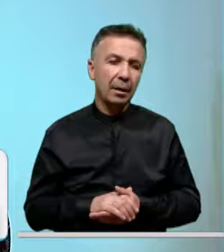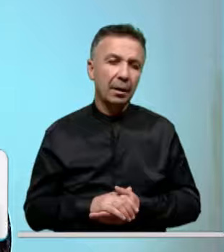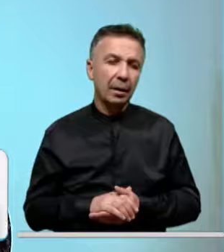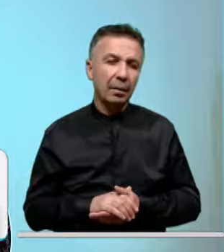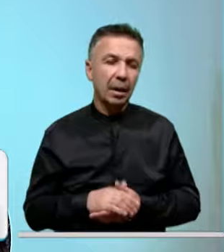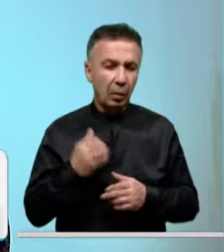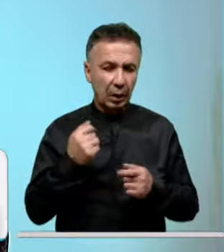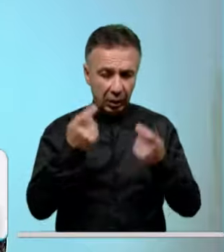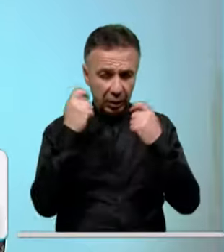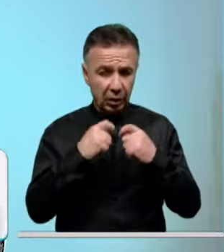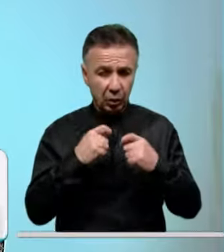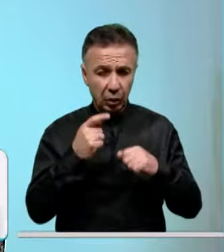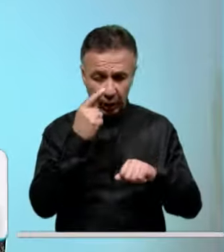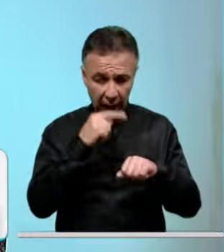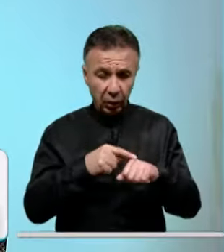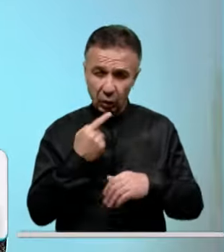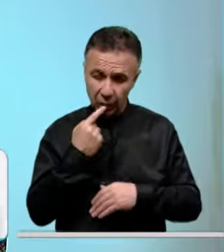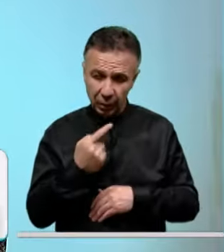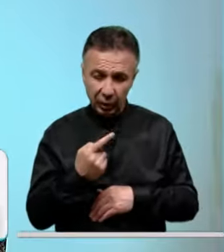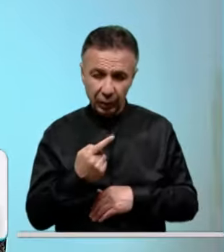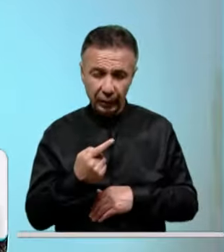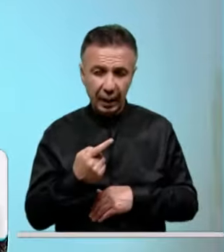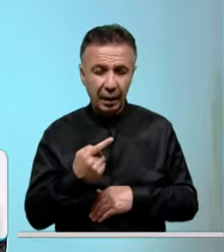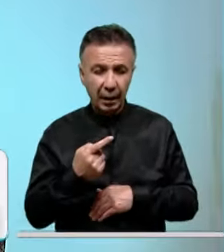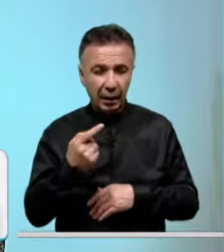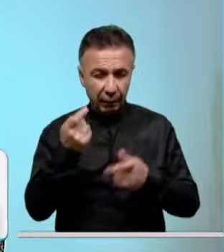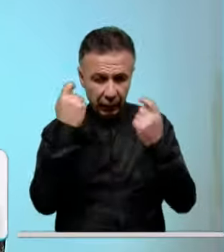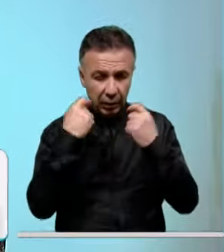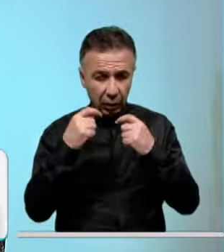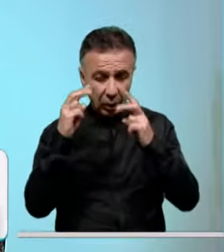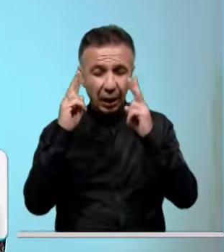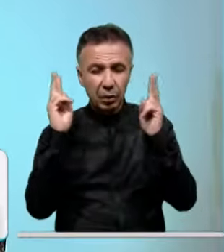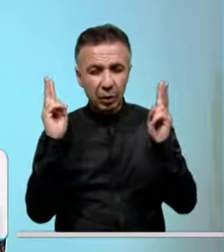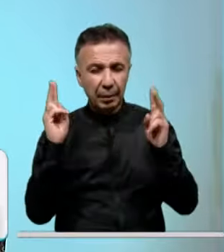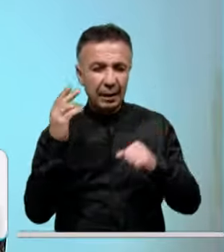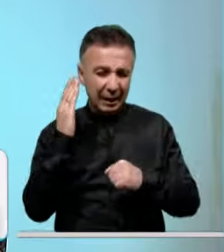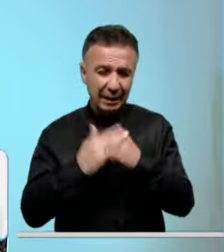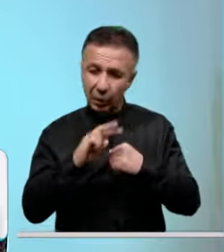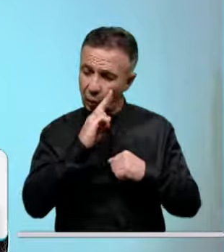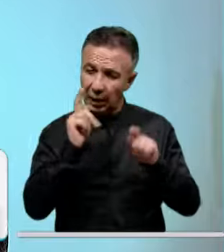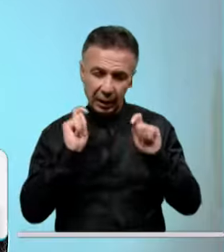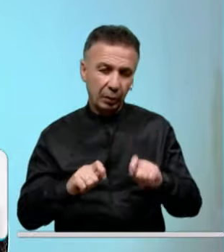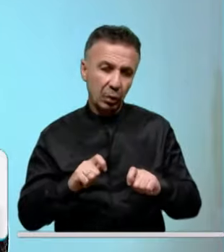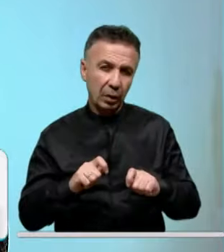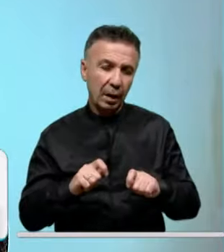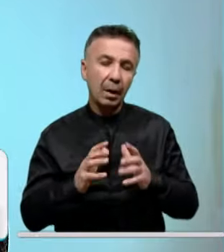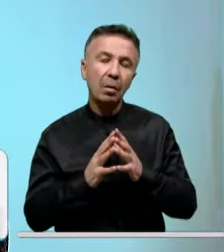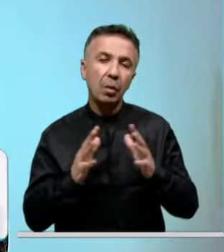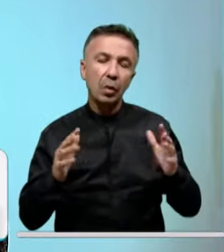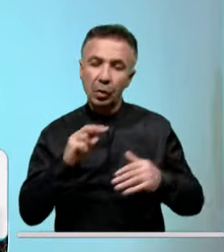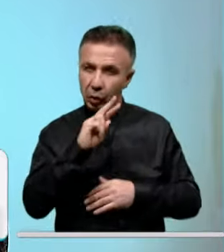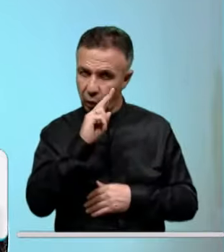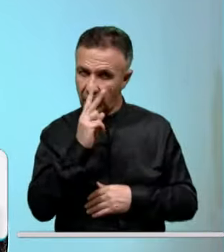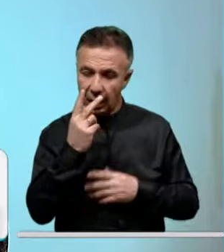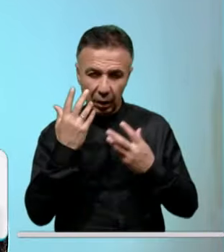reddetmiyorsa günah işliyordur. Bir yasağı çiğniyordur. Ama bunu büyük